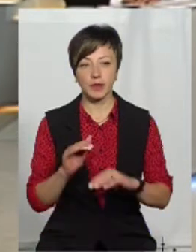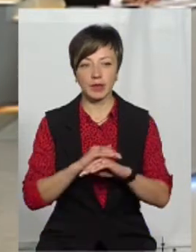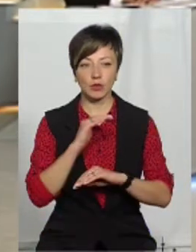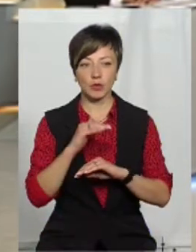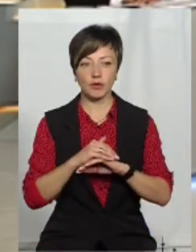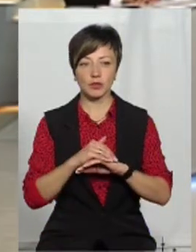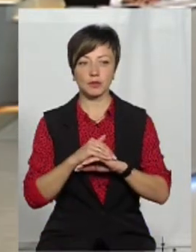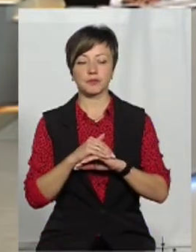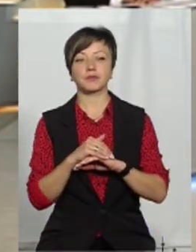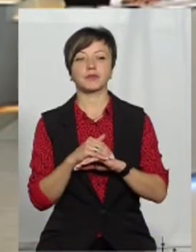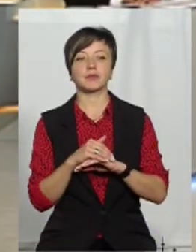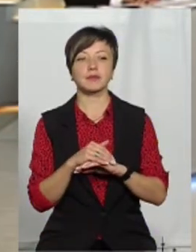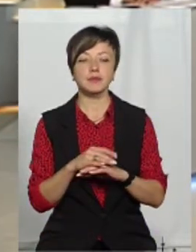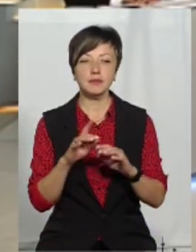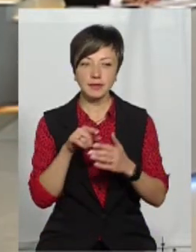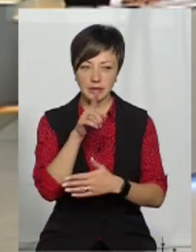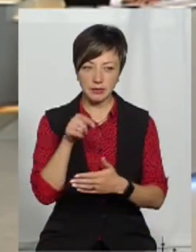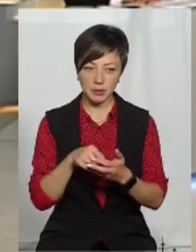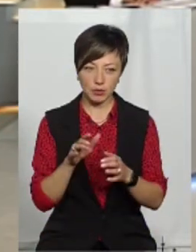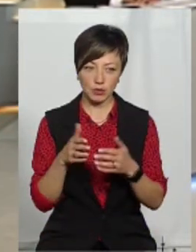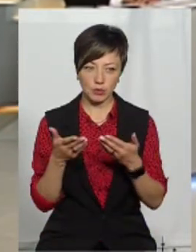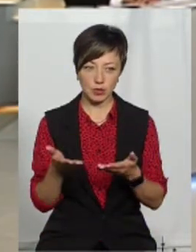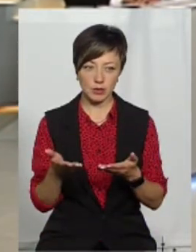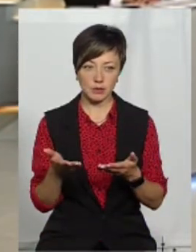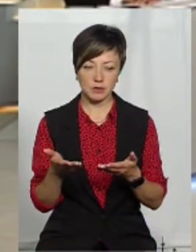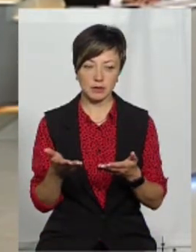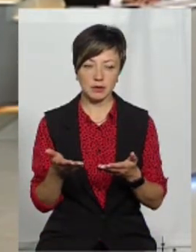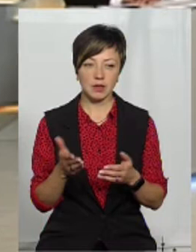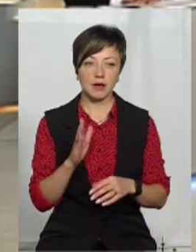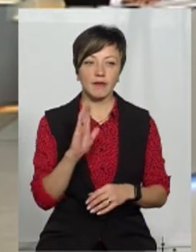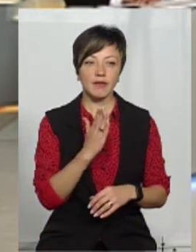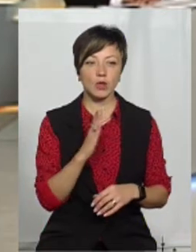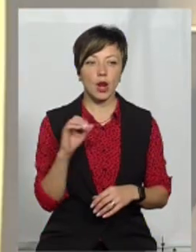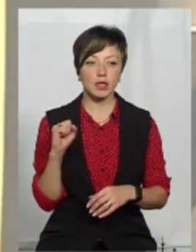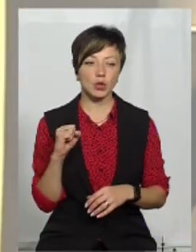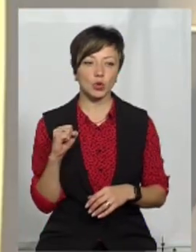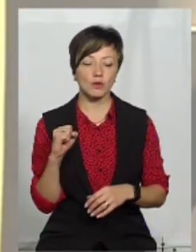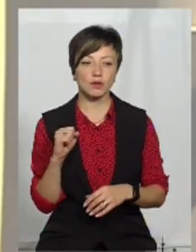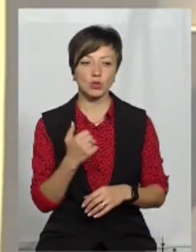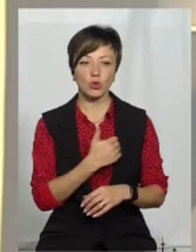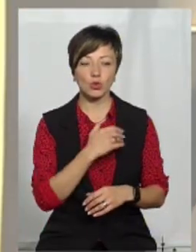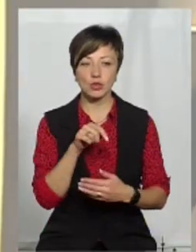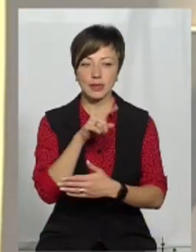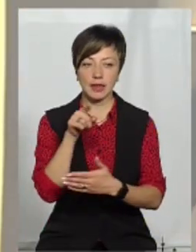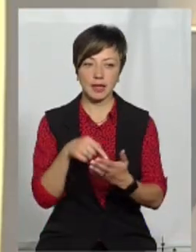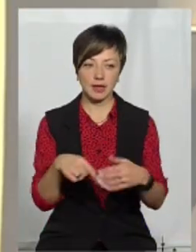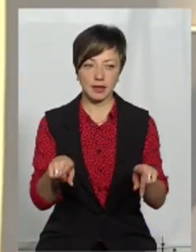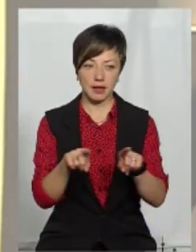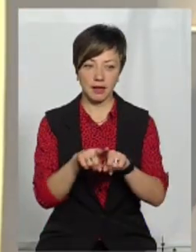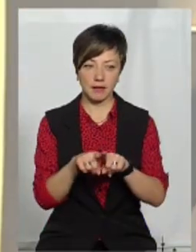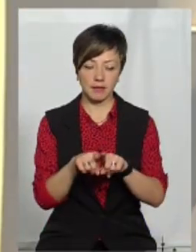Доброго вечора. Добрий вечір. Ставте питання, будь ласка. Доброго вечора. Віктор Анатолійович, хочу вам задати таке